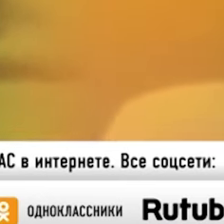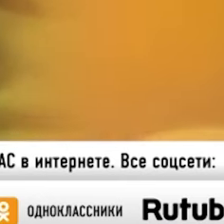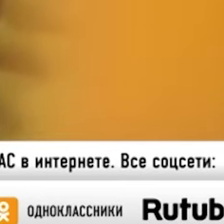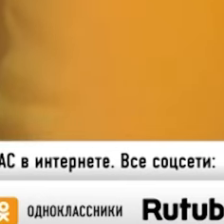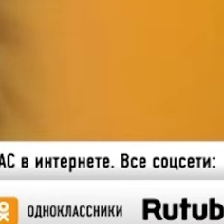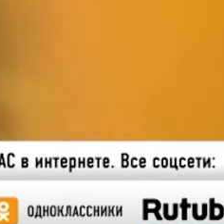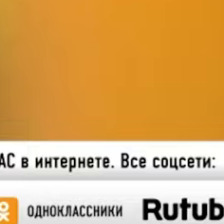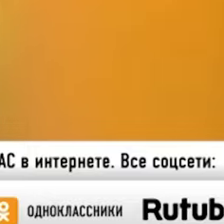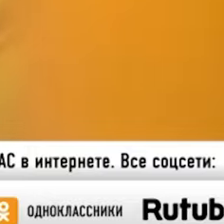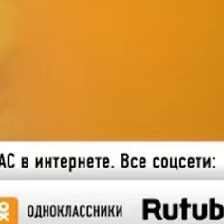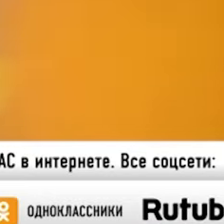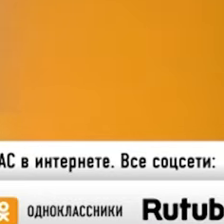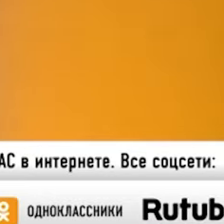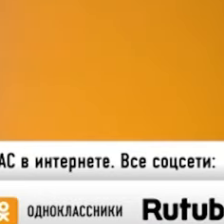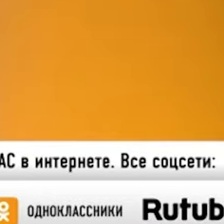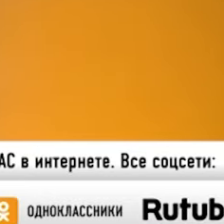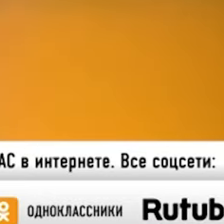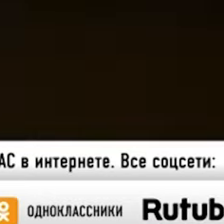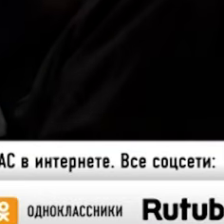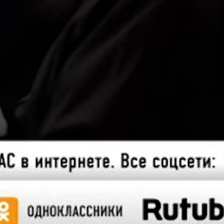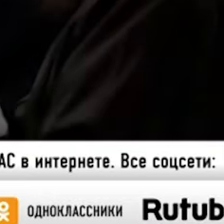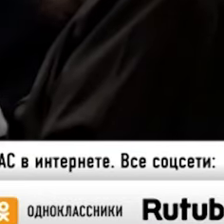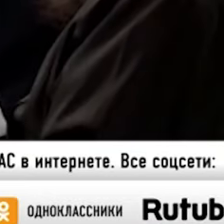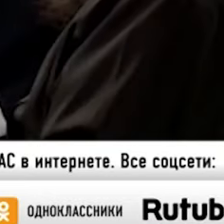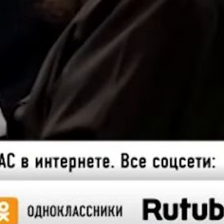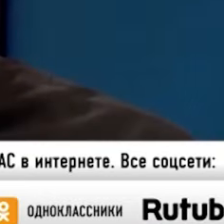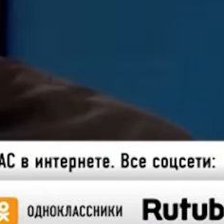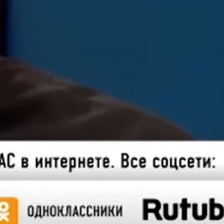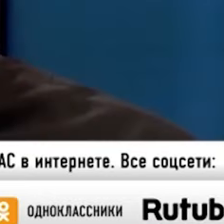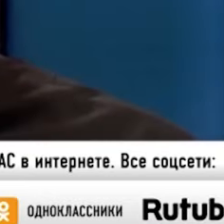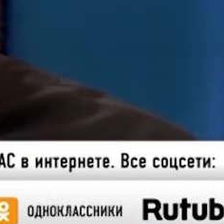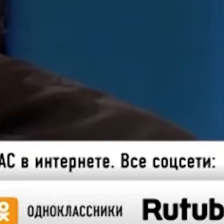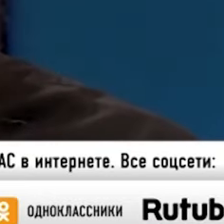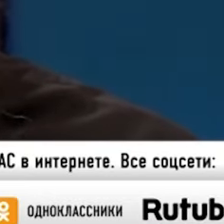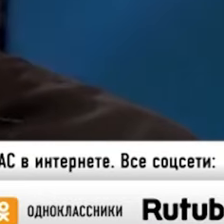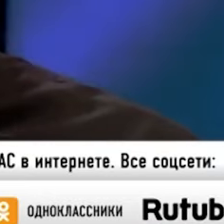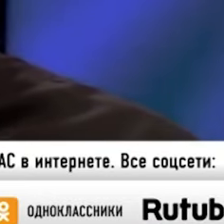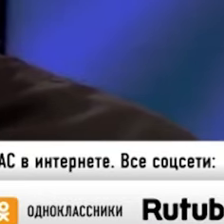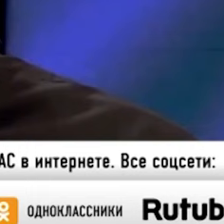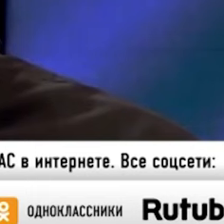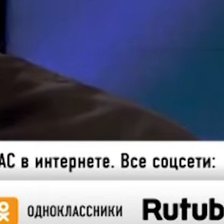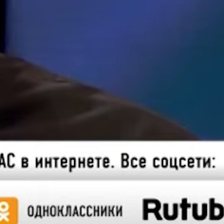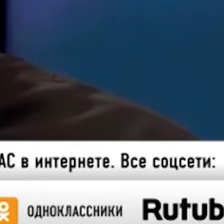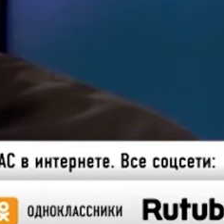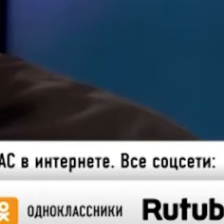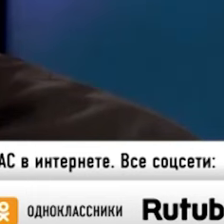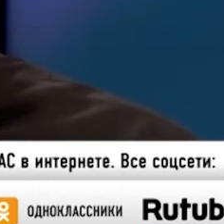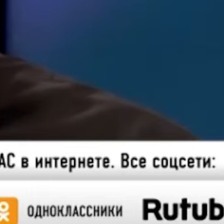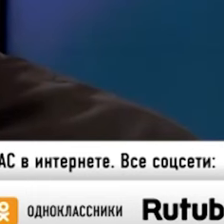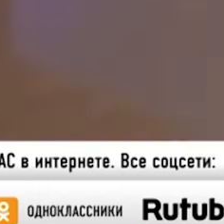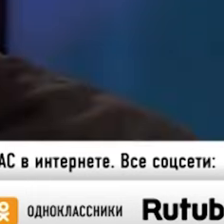родителями возникло непонимание, есть только две причины, по которым распадается семья. Это смерть одного из супругов